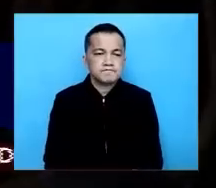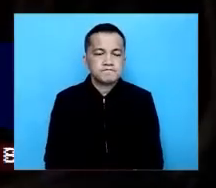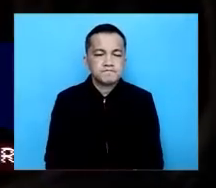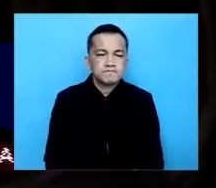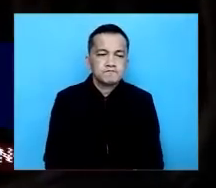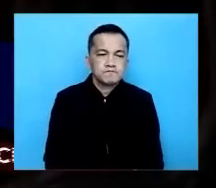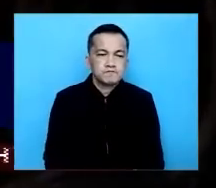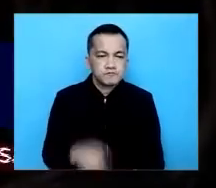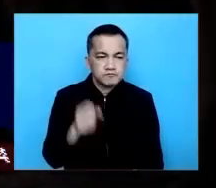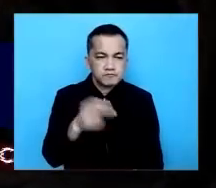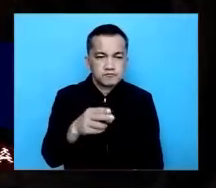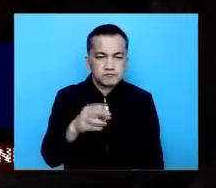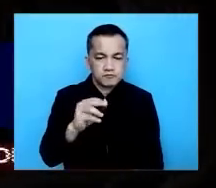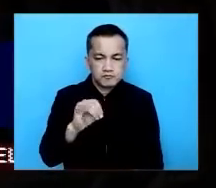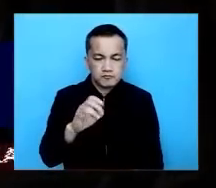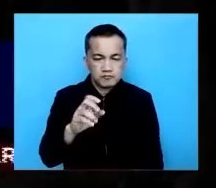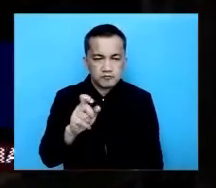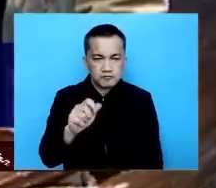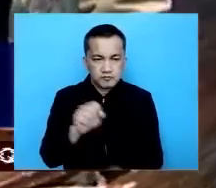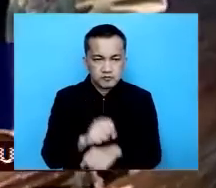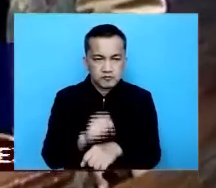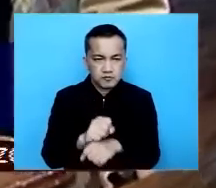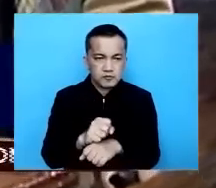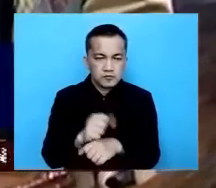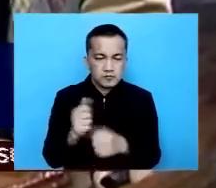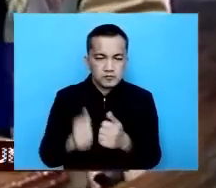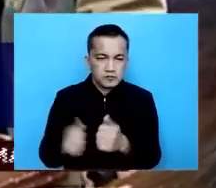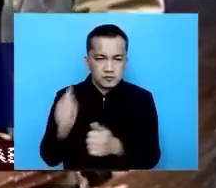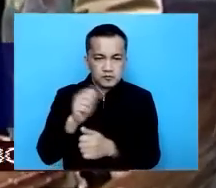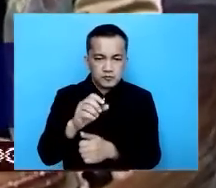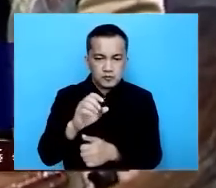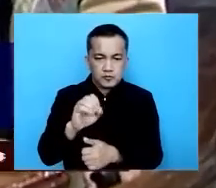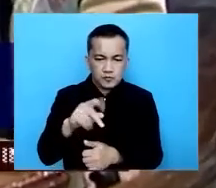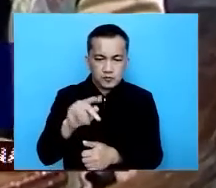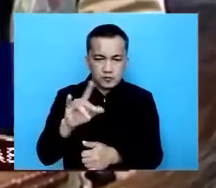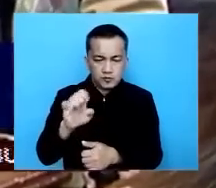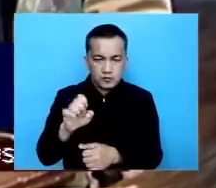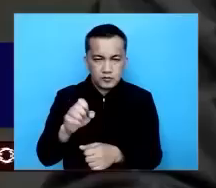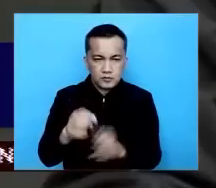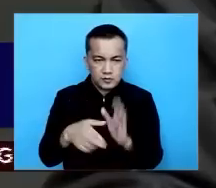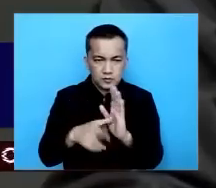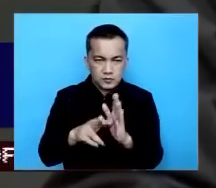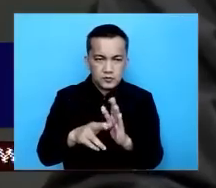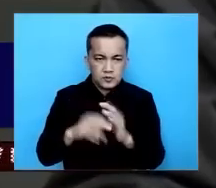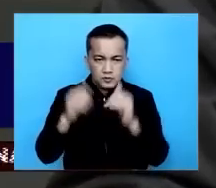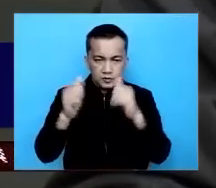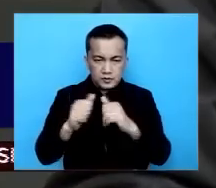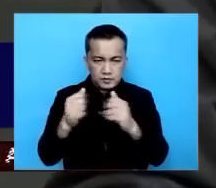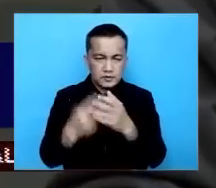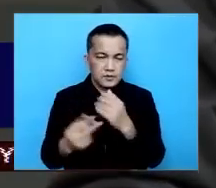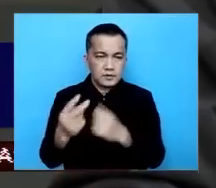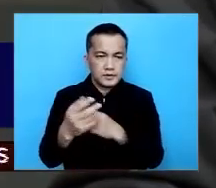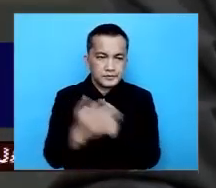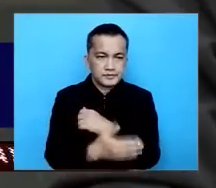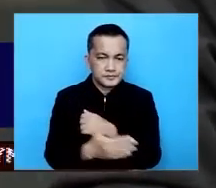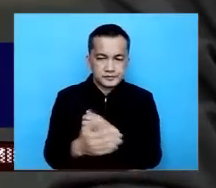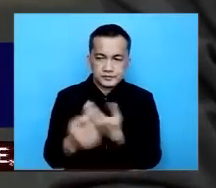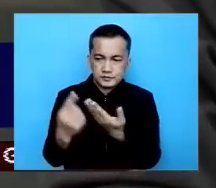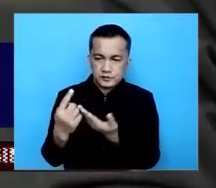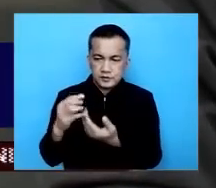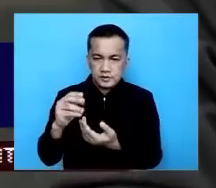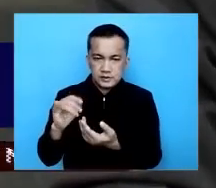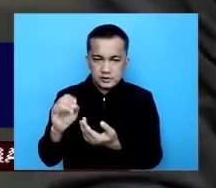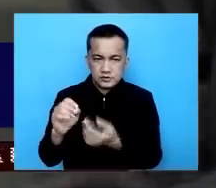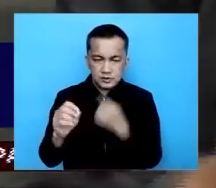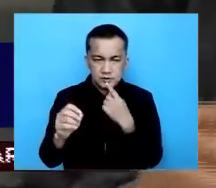Iniutos na ni Migrant Workers Secretary Toots Ople na i-review ang labor agreement ng dalawang bansa. Sabi pa ni Magsino, dapat may